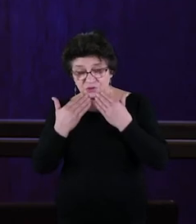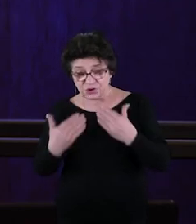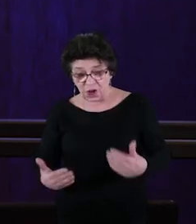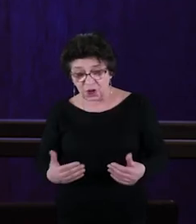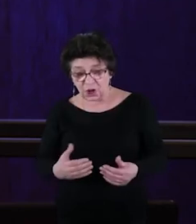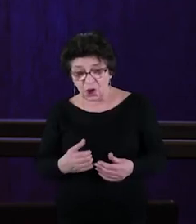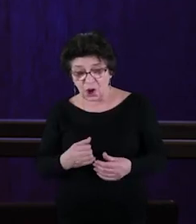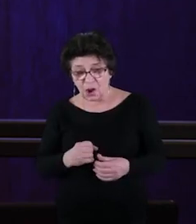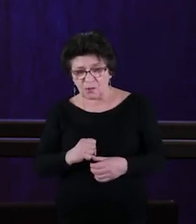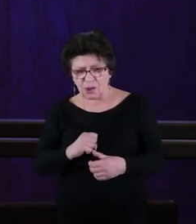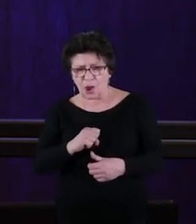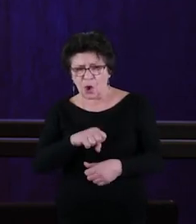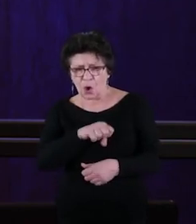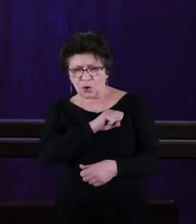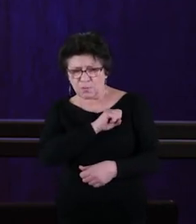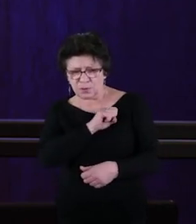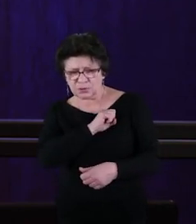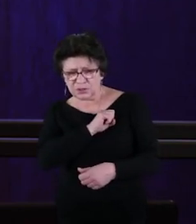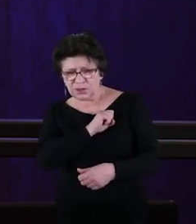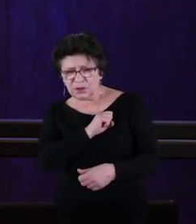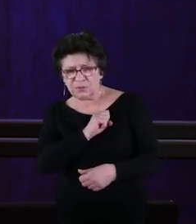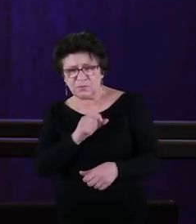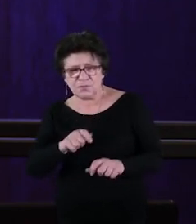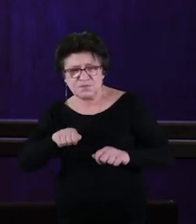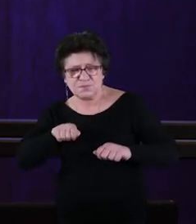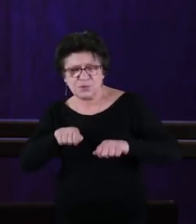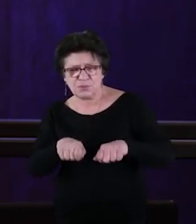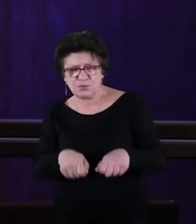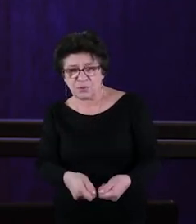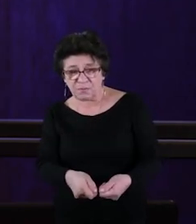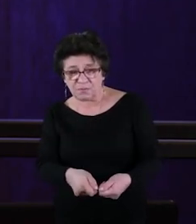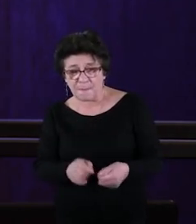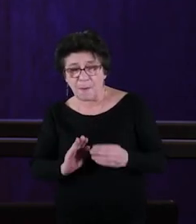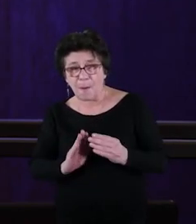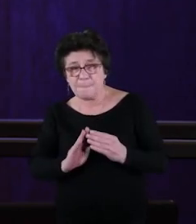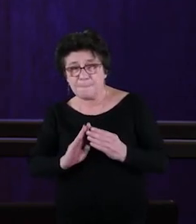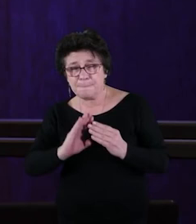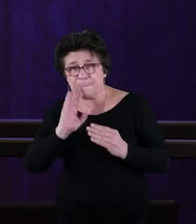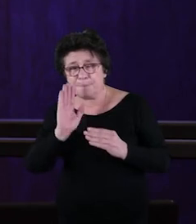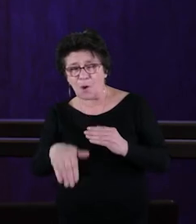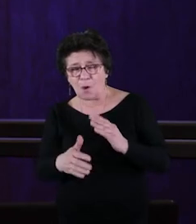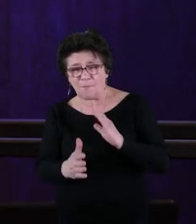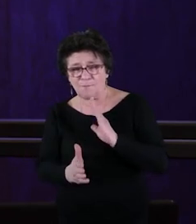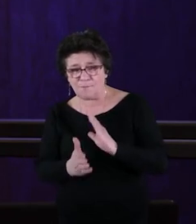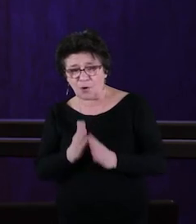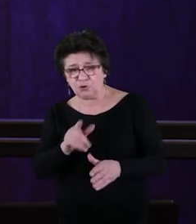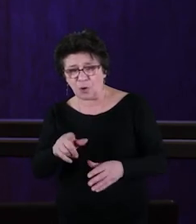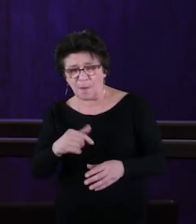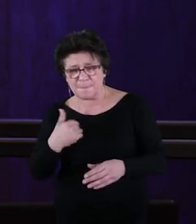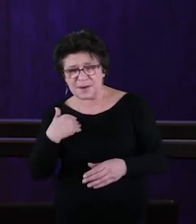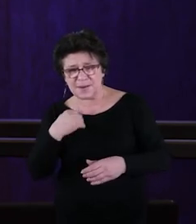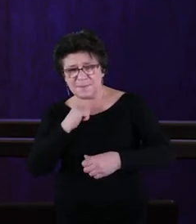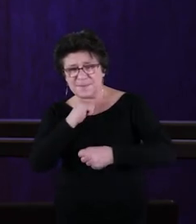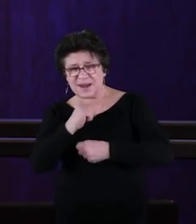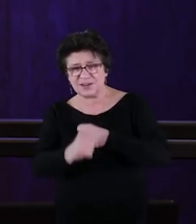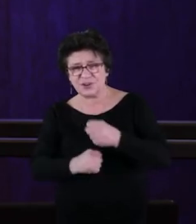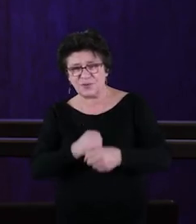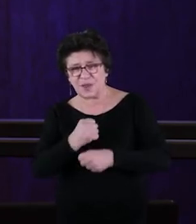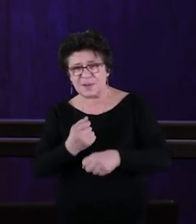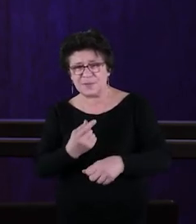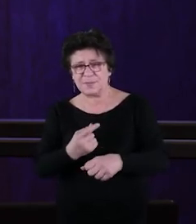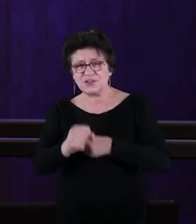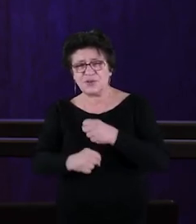przymusowym którzy tam po wojnie się znaleźli i byli to pracownicy z